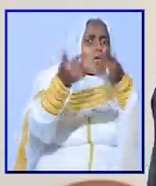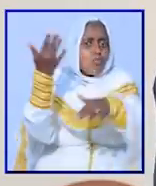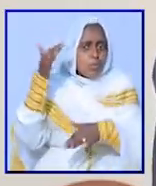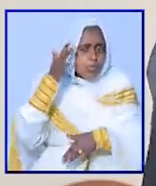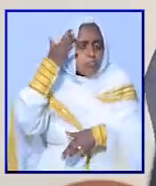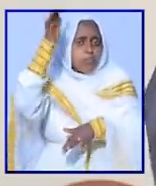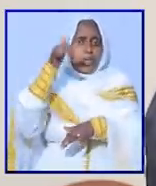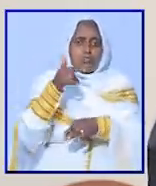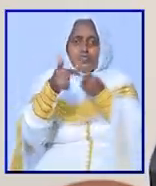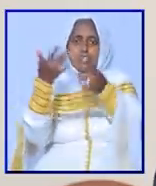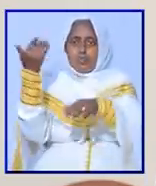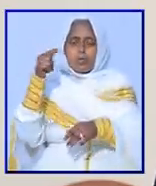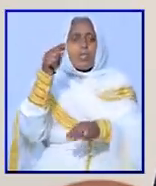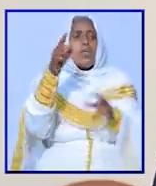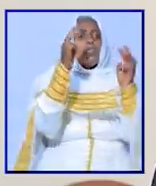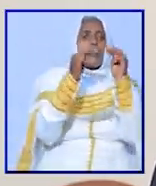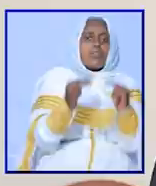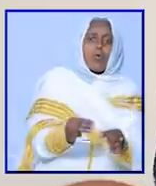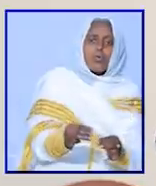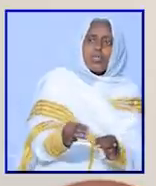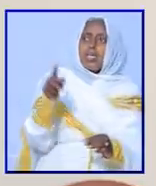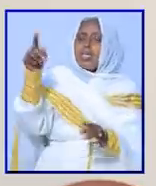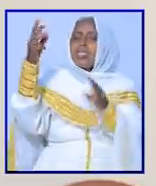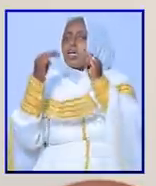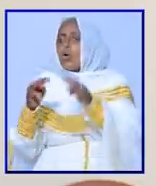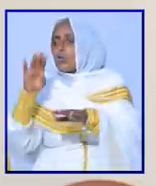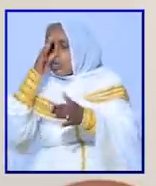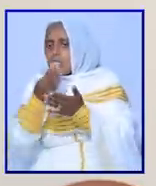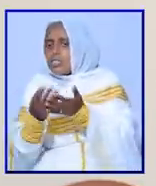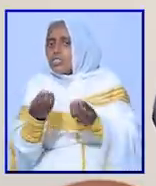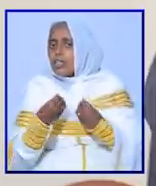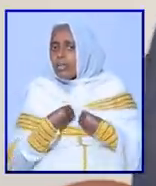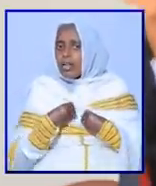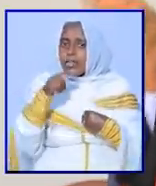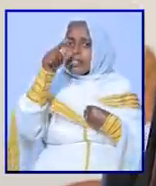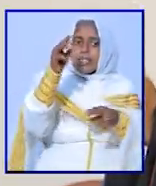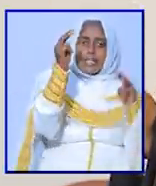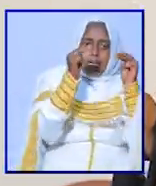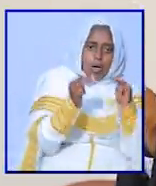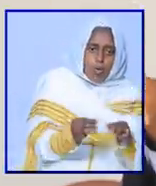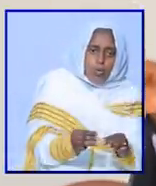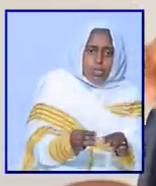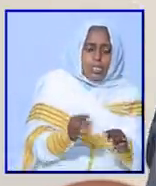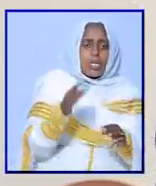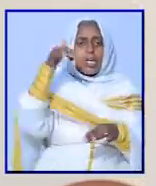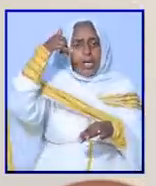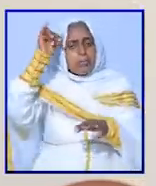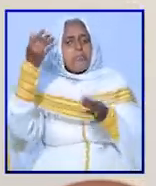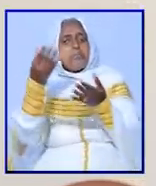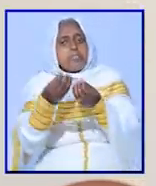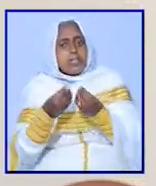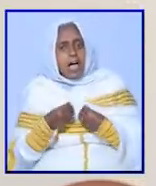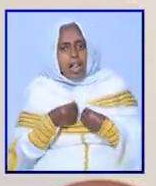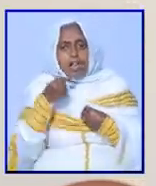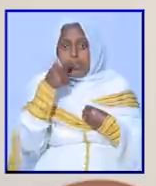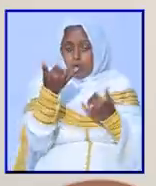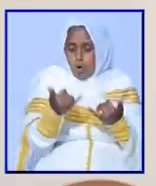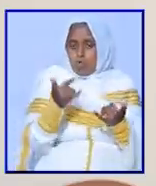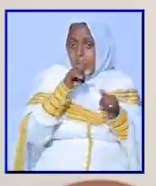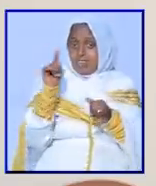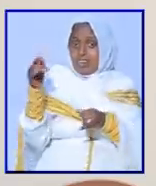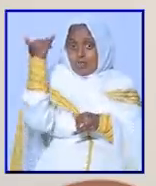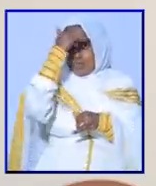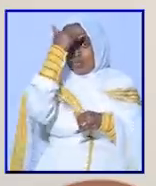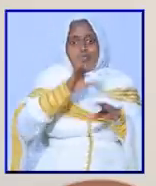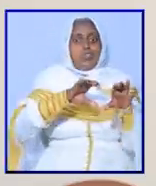ሁሉ ትሄዱ ነበር እንደምላችሁ የገሌጣውት ልጅ ይሰጣል የገሌጣውት ከብት